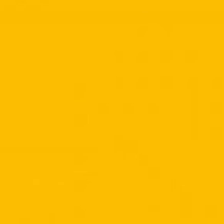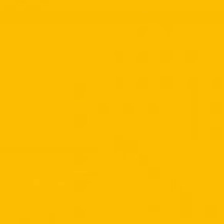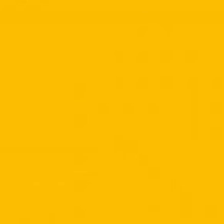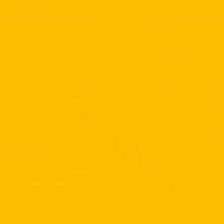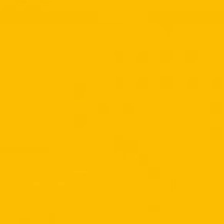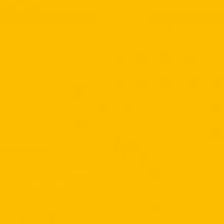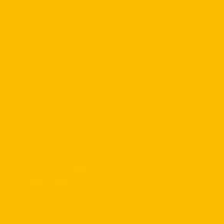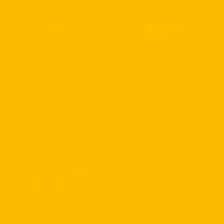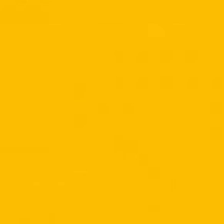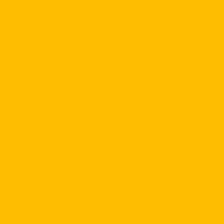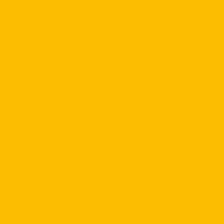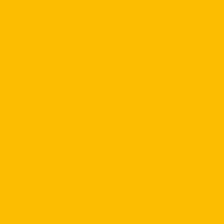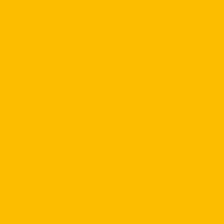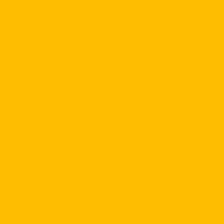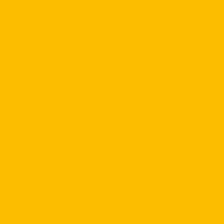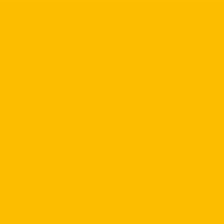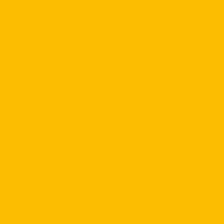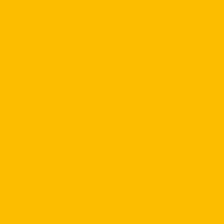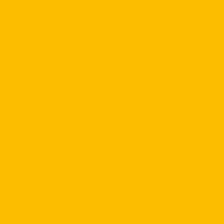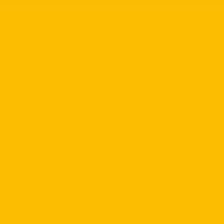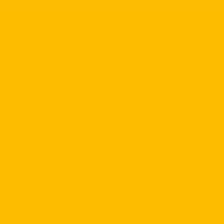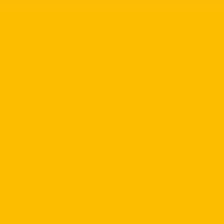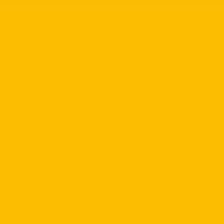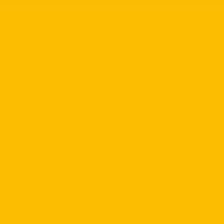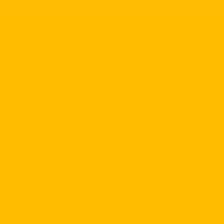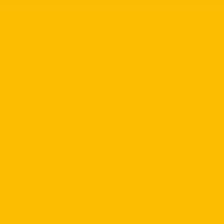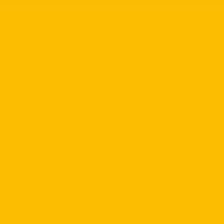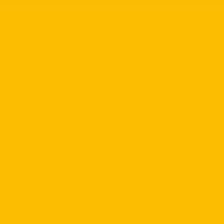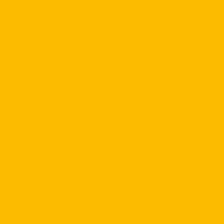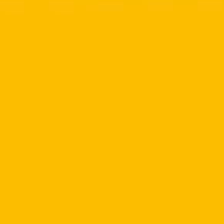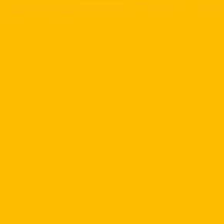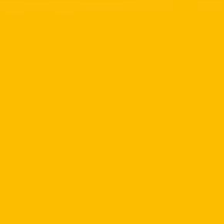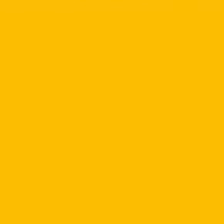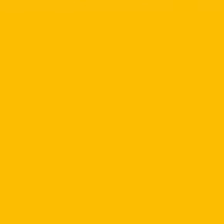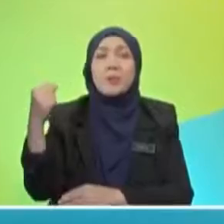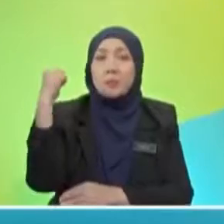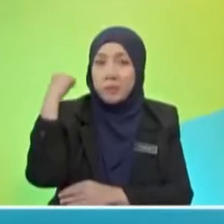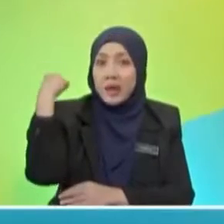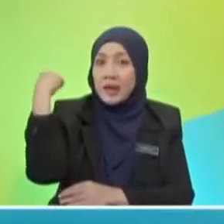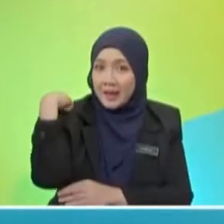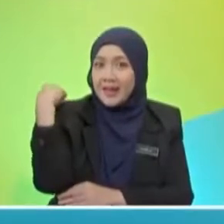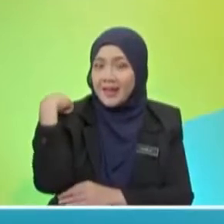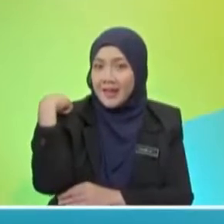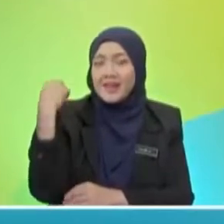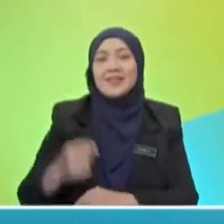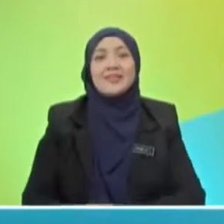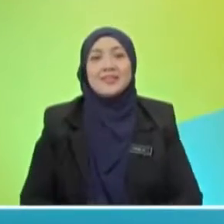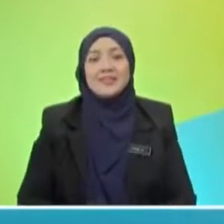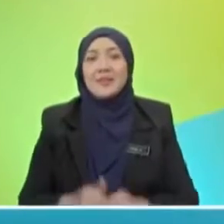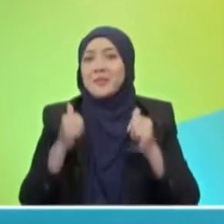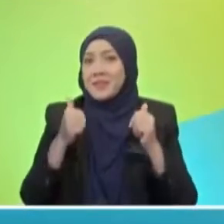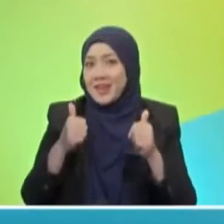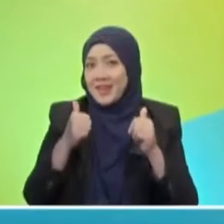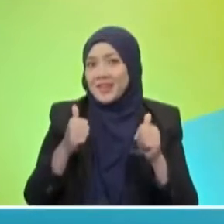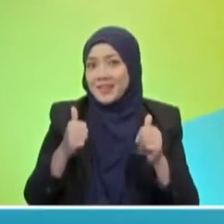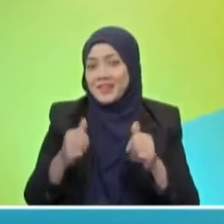belakang? Di hadapan ke di belakang, kawan-kawan? Ke belakang? Tunjukkan pada cikgu. Depan atau belakang? Okey. Ya,